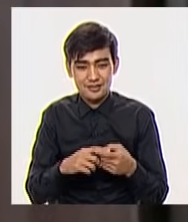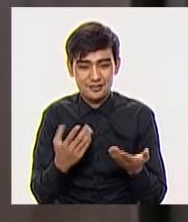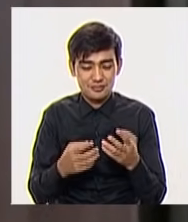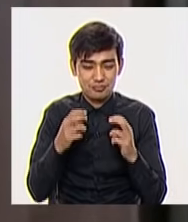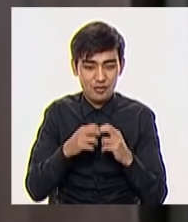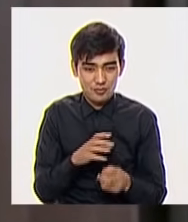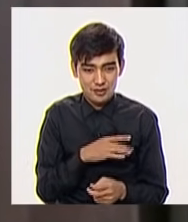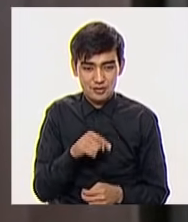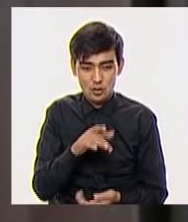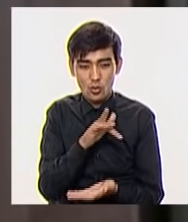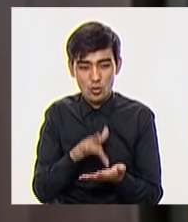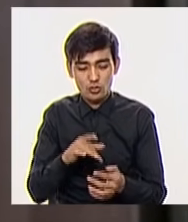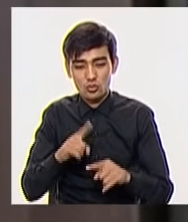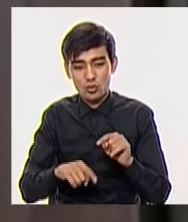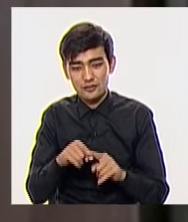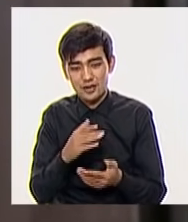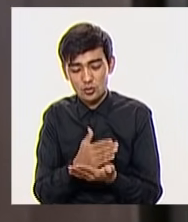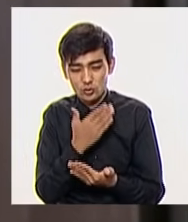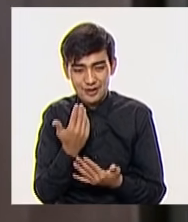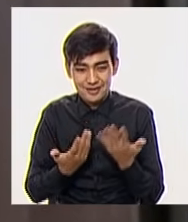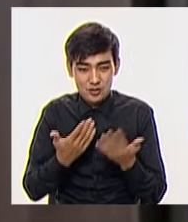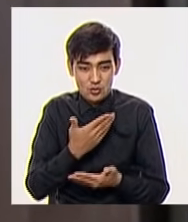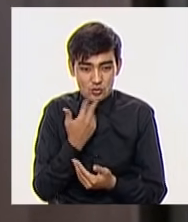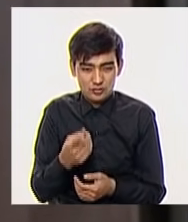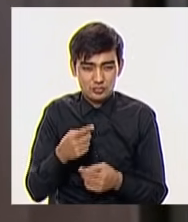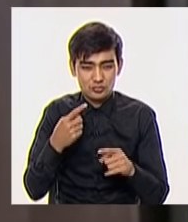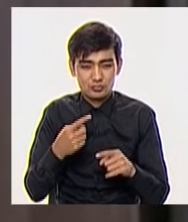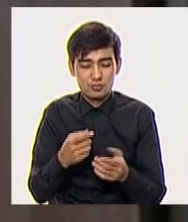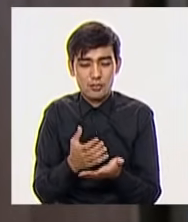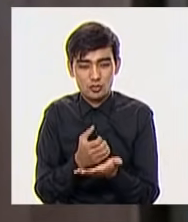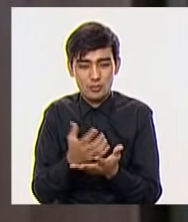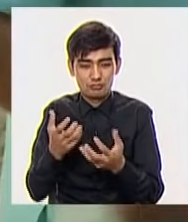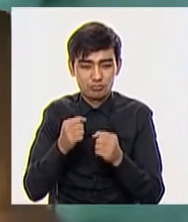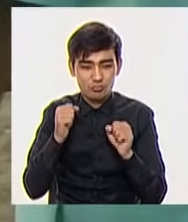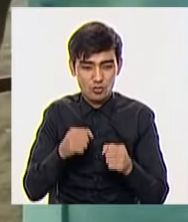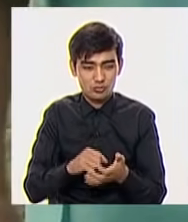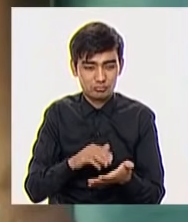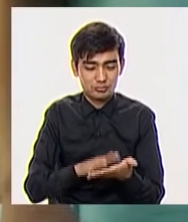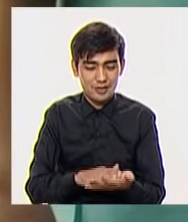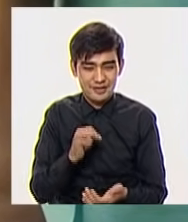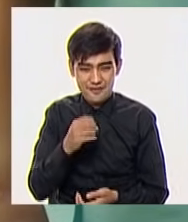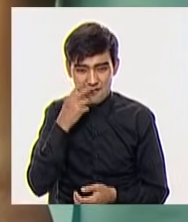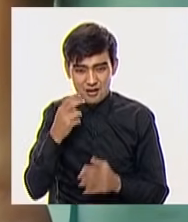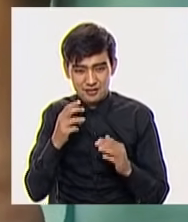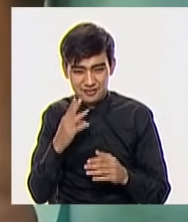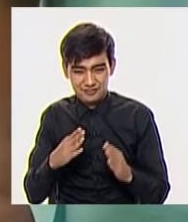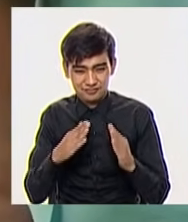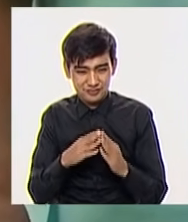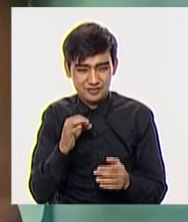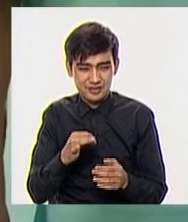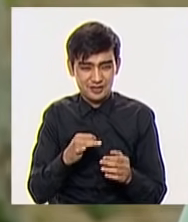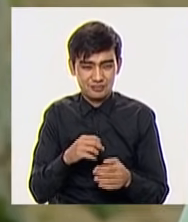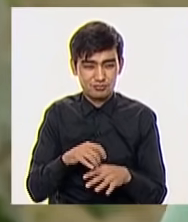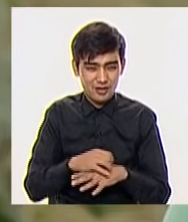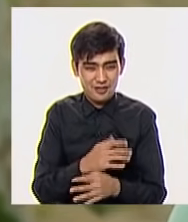болса, осы қалада тұратын туыстары жоқ болған жағдайда әлеуметтік қызмет алуға тіркеуге болады. Осылайша жағымсыз иіспен қаптаған